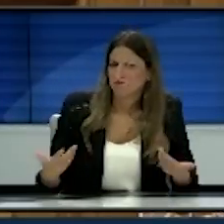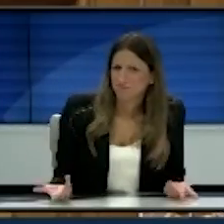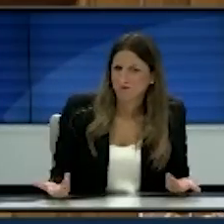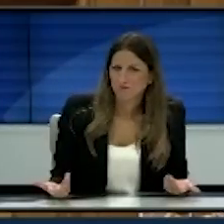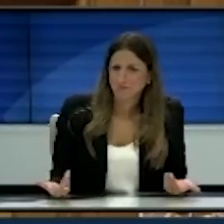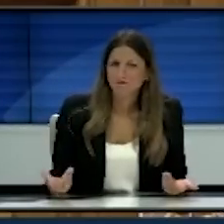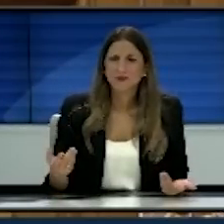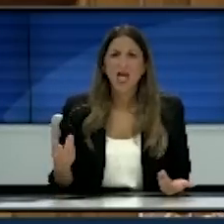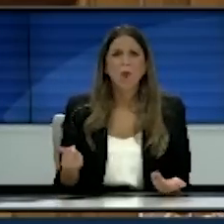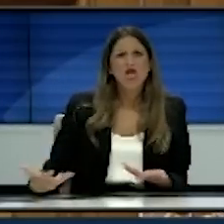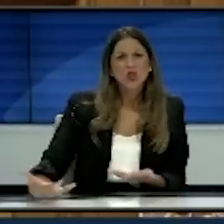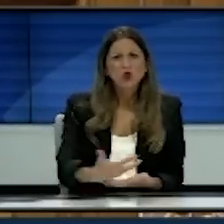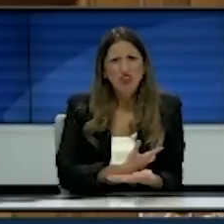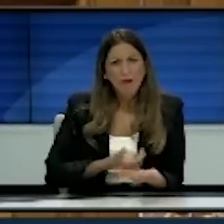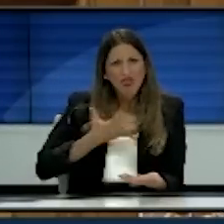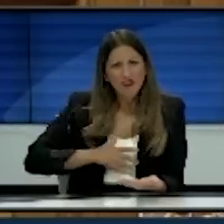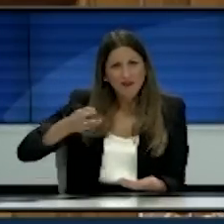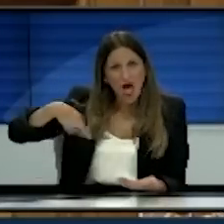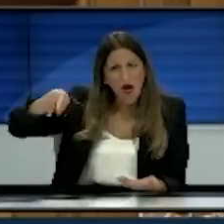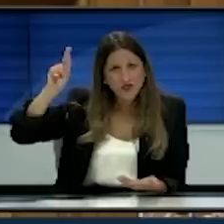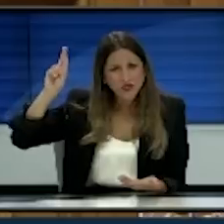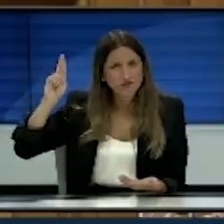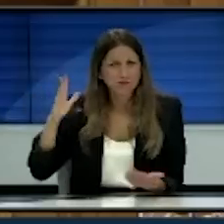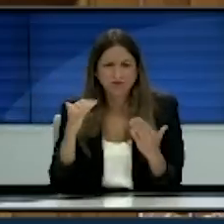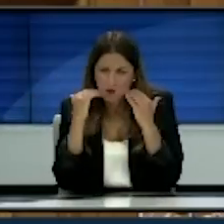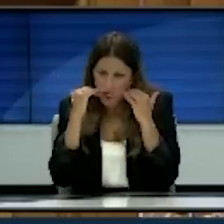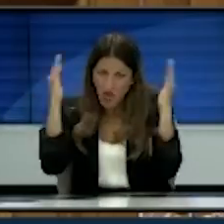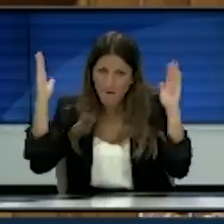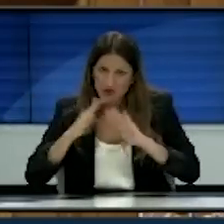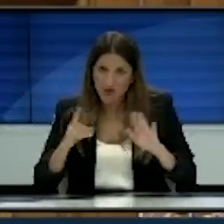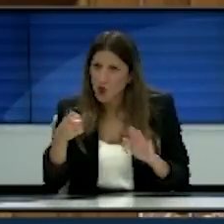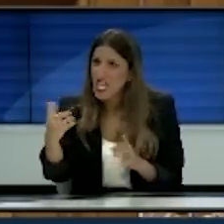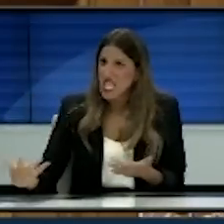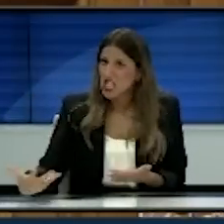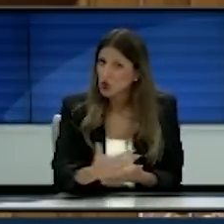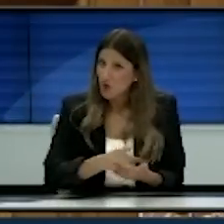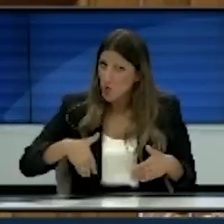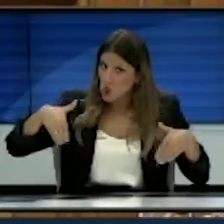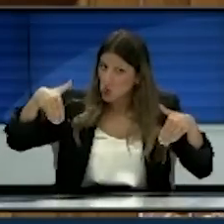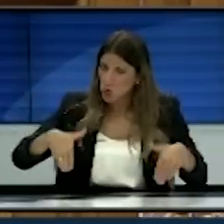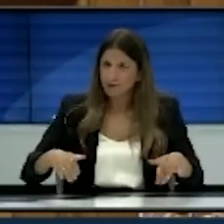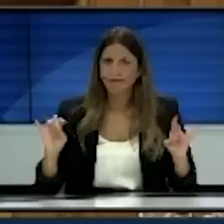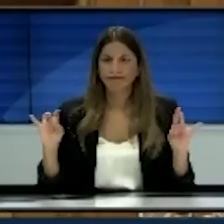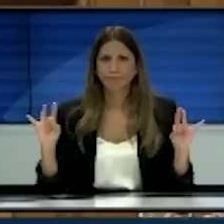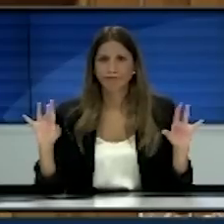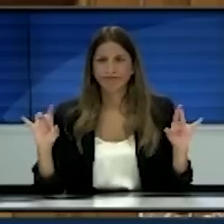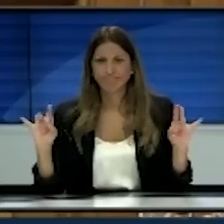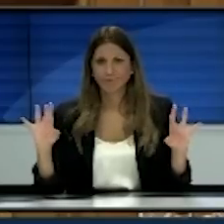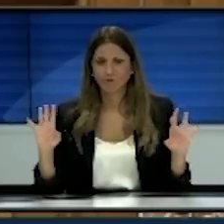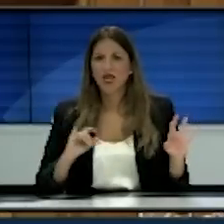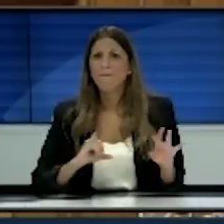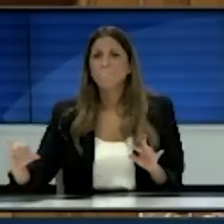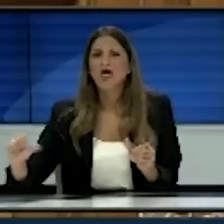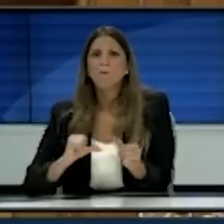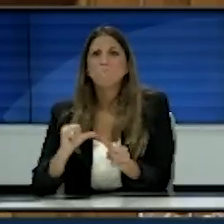την αύξηση του εισοδήματος. Σέβεστε τόσο πολύ το εισόδημα των εργαζομένων που με τον κατώτατο